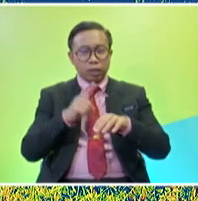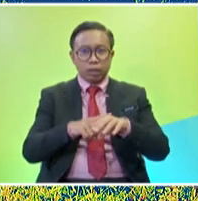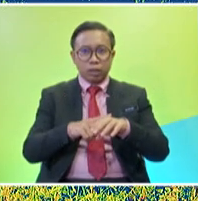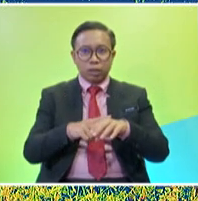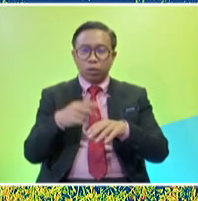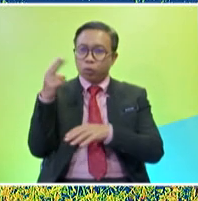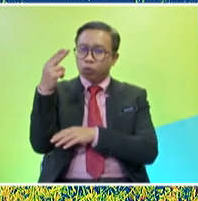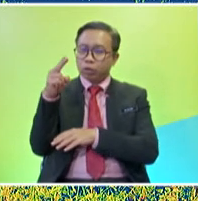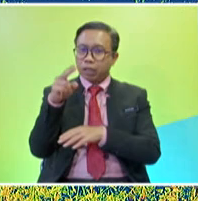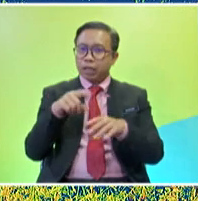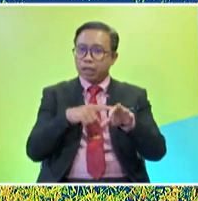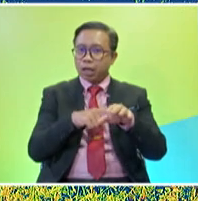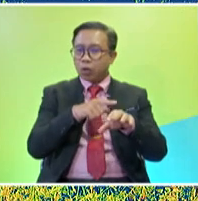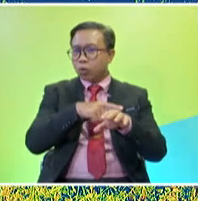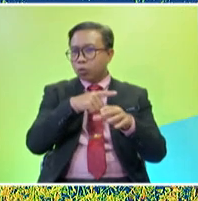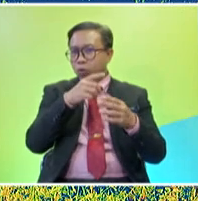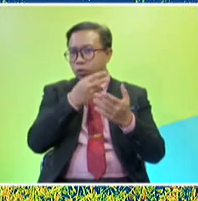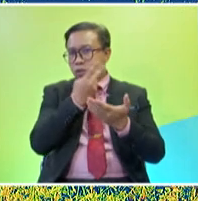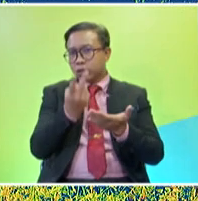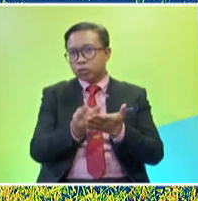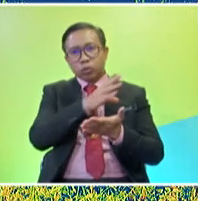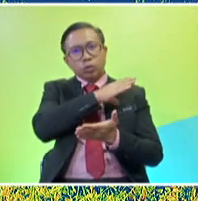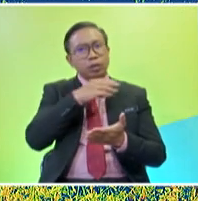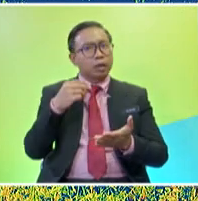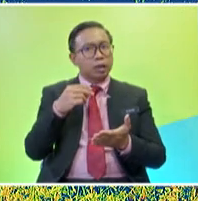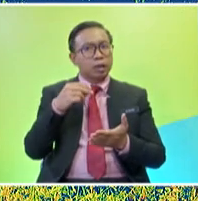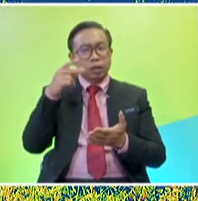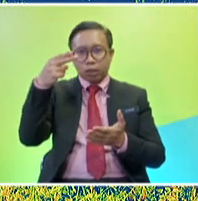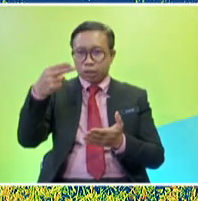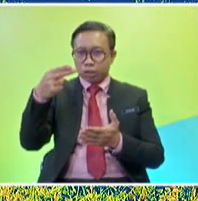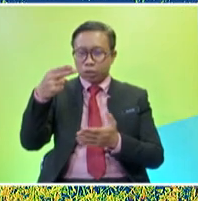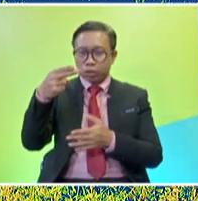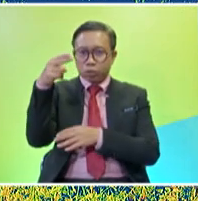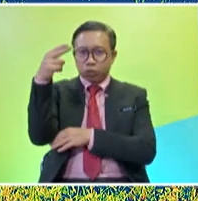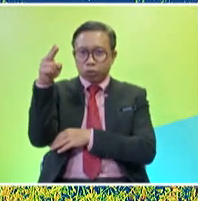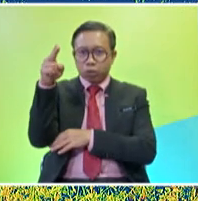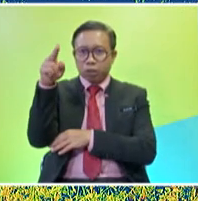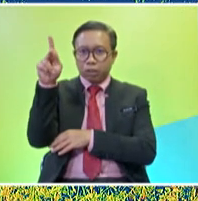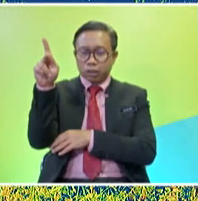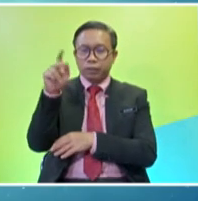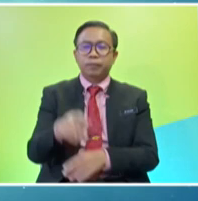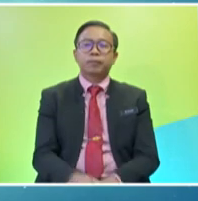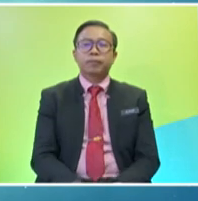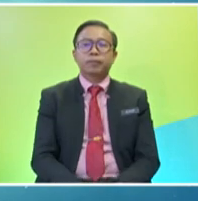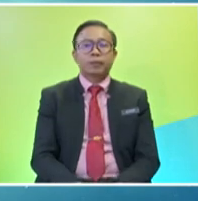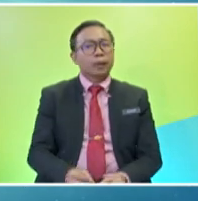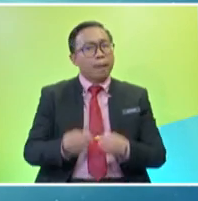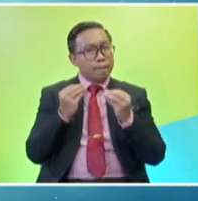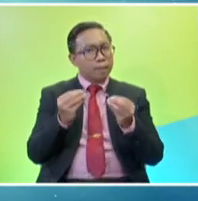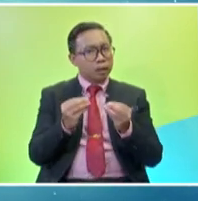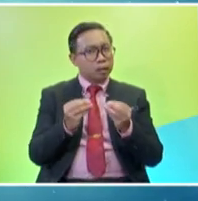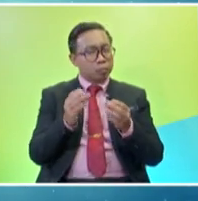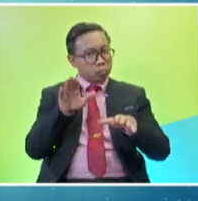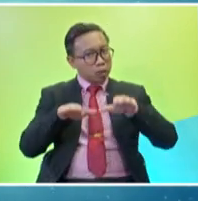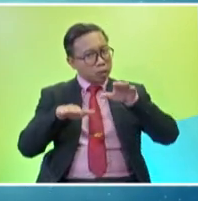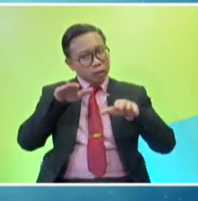hutan daun lurus sederhana dan hutan konifer Saya nak Panggil Nuri berikan perbandingan